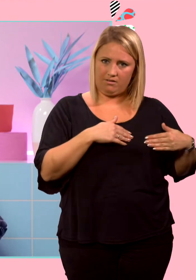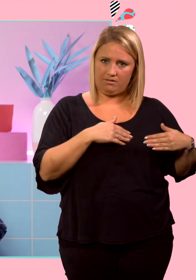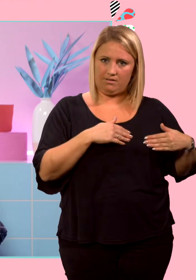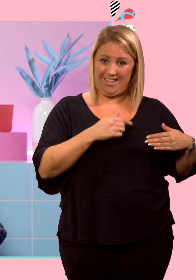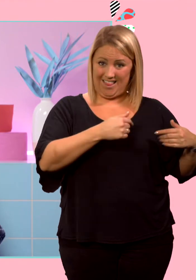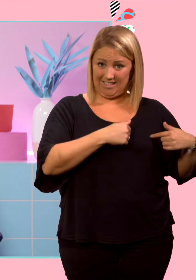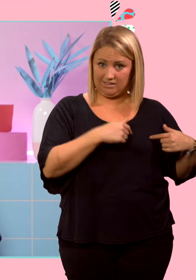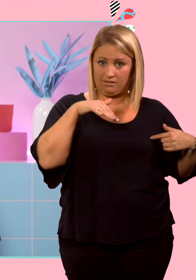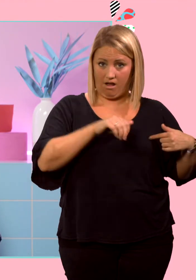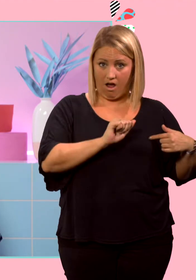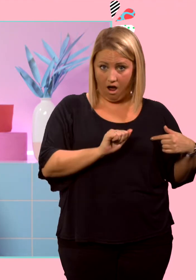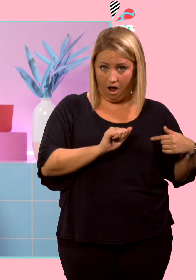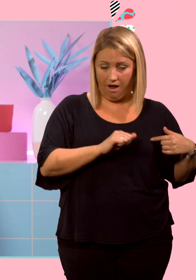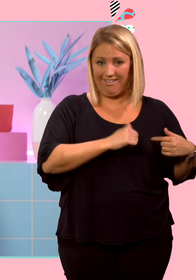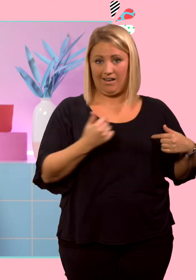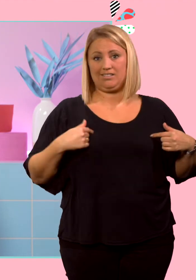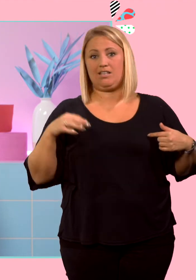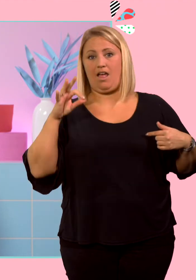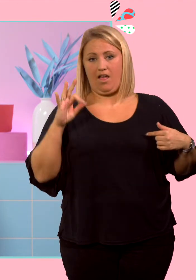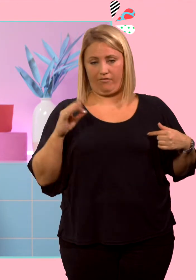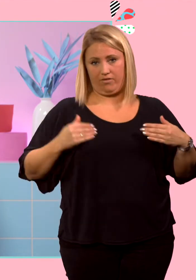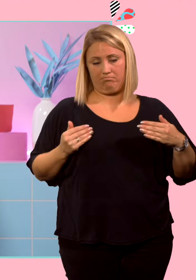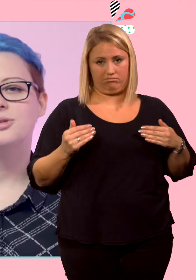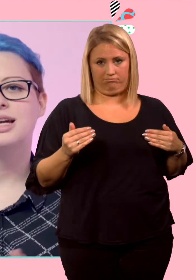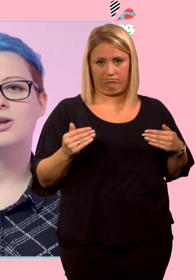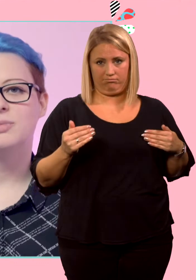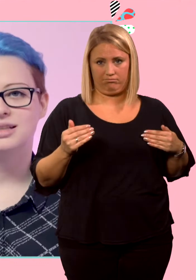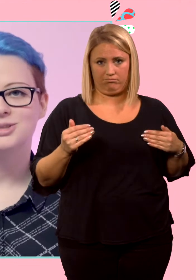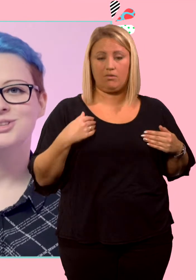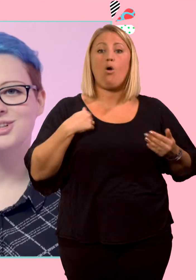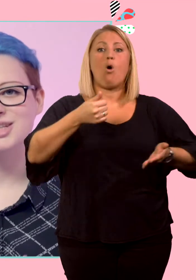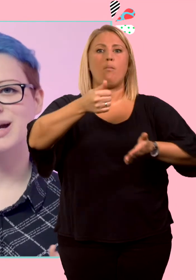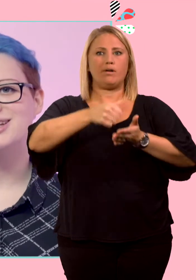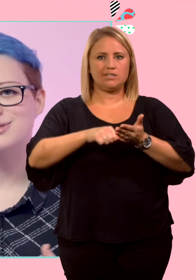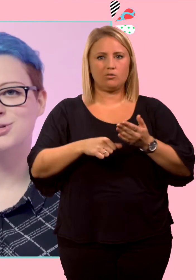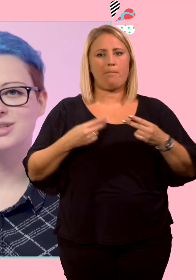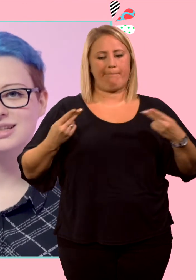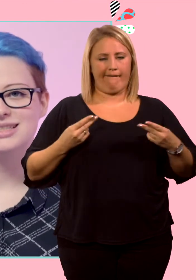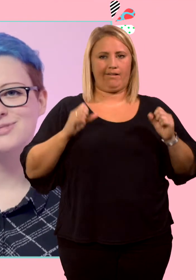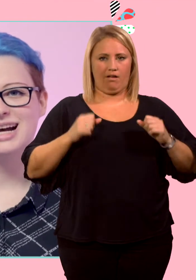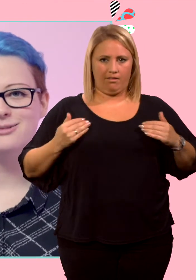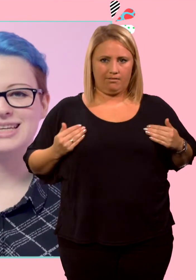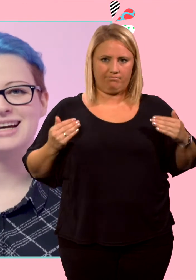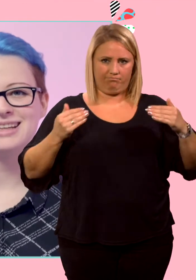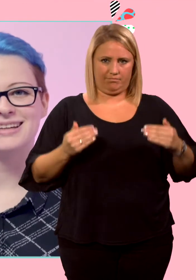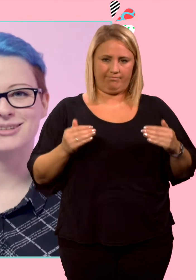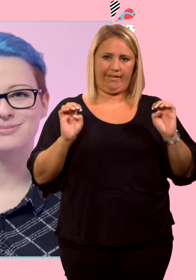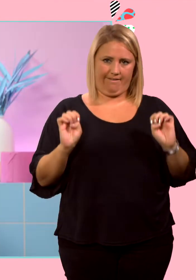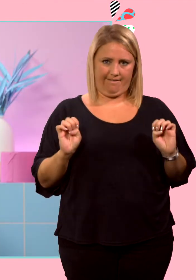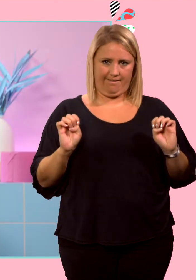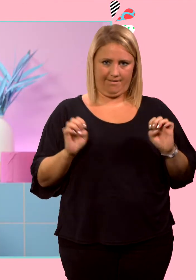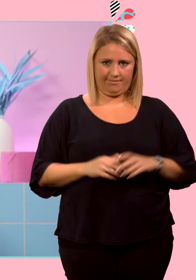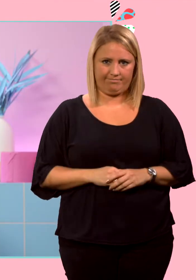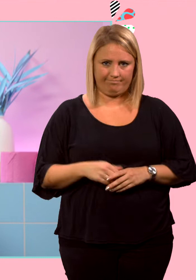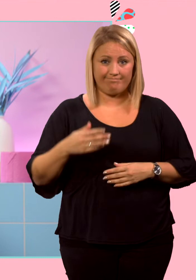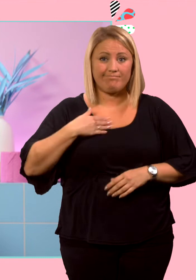dass meine linke Brust A-Körbchen und meine rechte Brust ein F-Körbchen ist. Durch eine Operation konnte ich beide zum Glück in diesem Jahr auf E angleichen. Ich